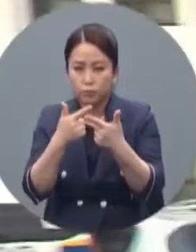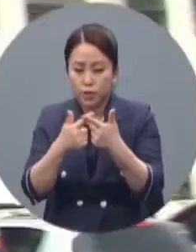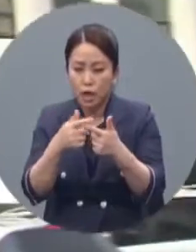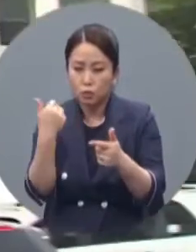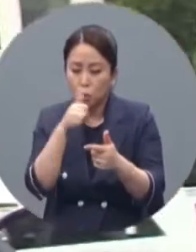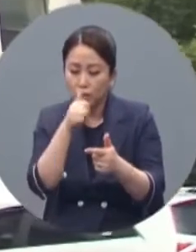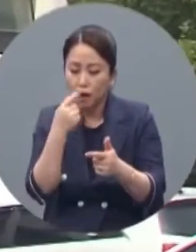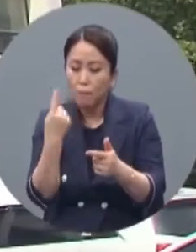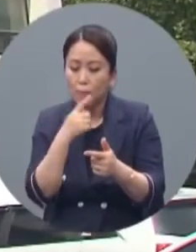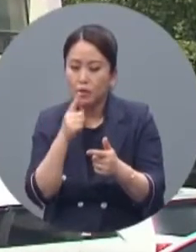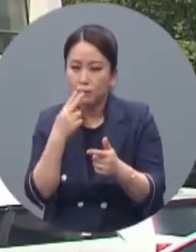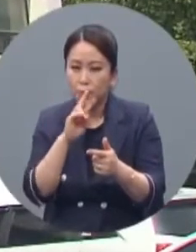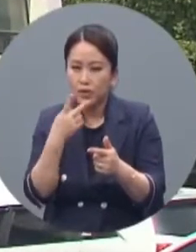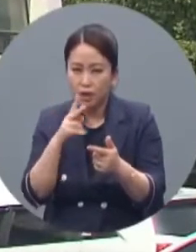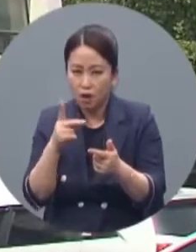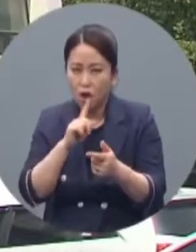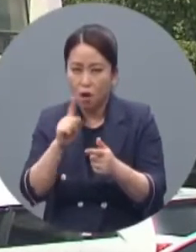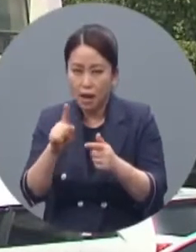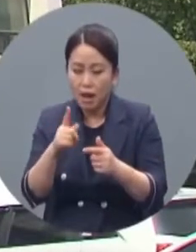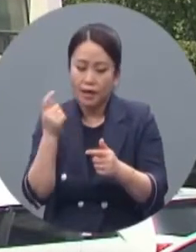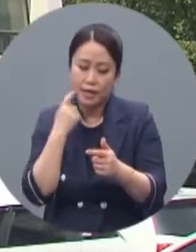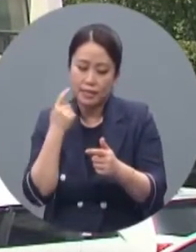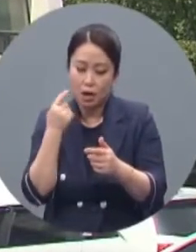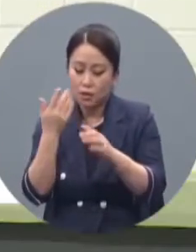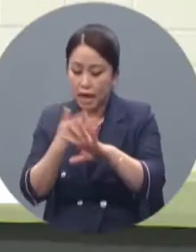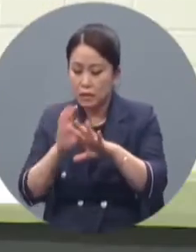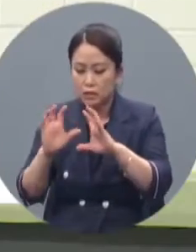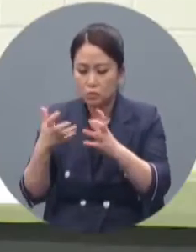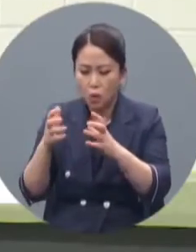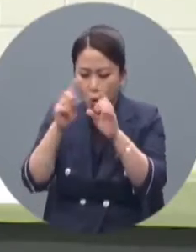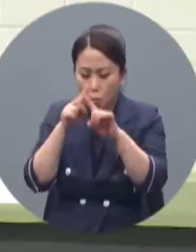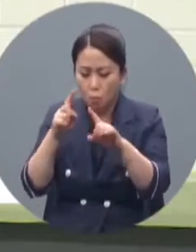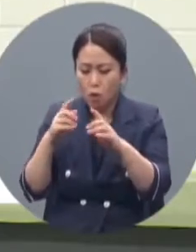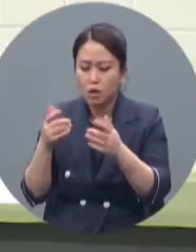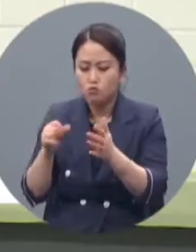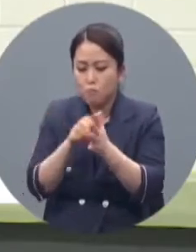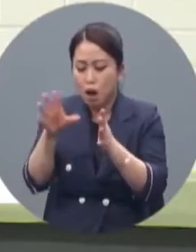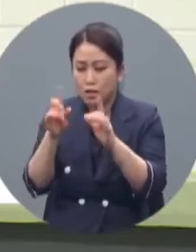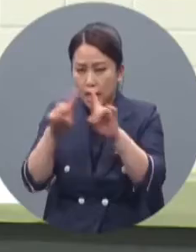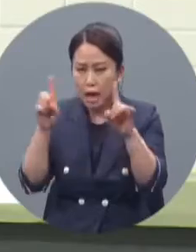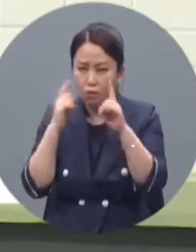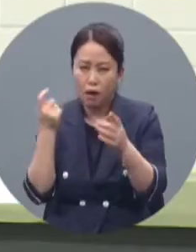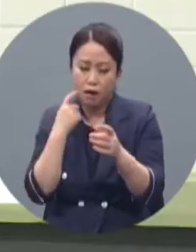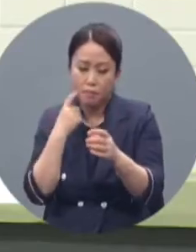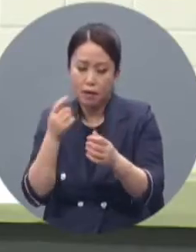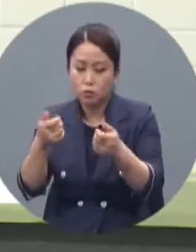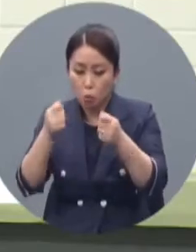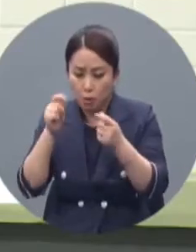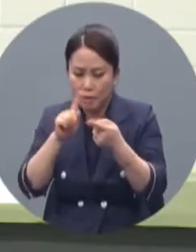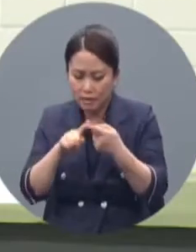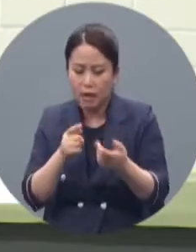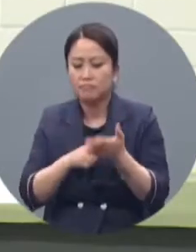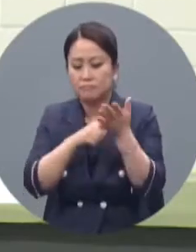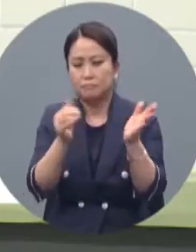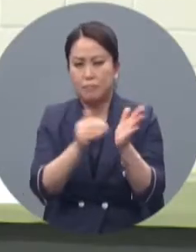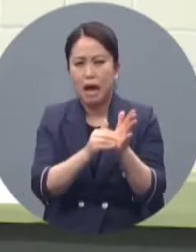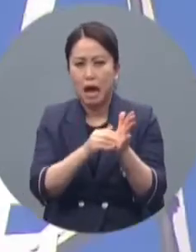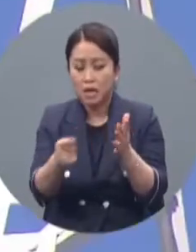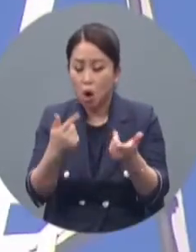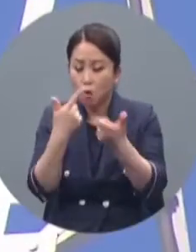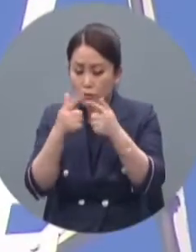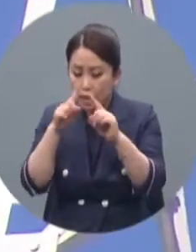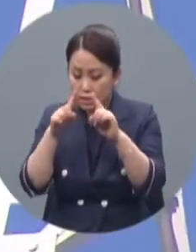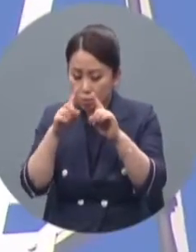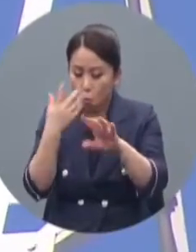대학의 가짜 졸업장을 제출해 최종 합격했습니다 특히 a 씨는 현재 부산외대 교수 bc 의 자녀로 경찰이